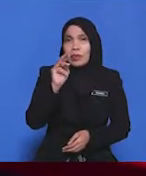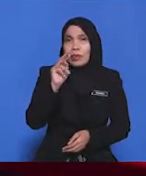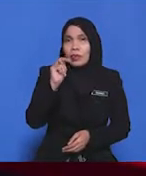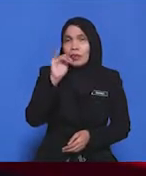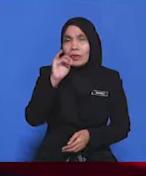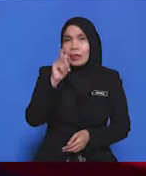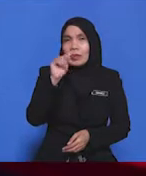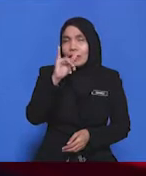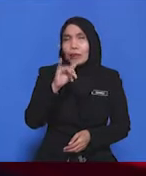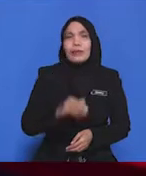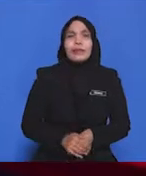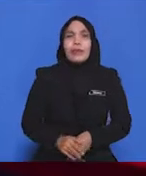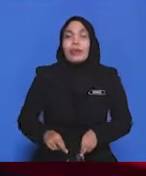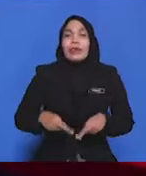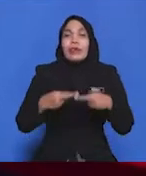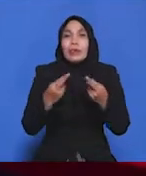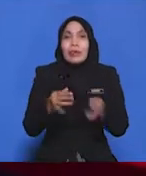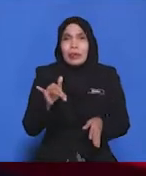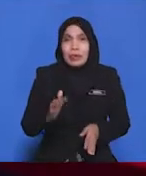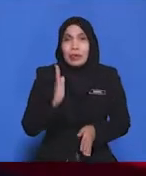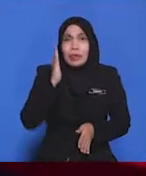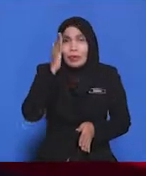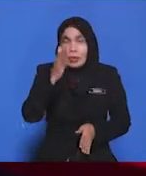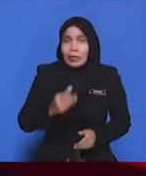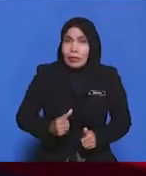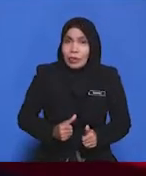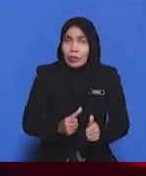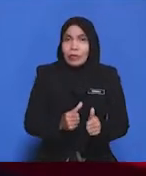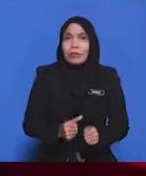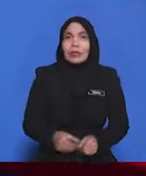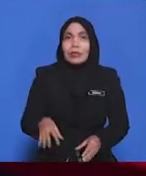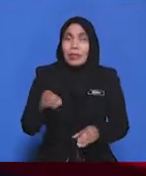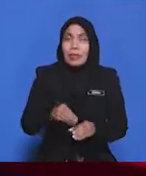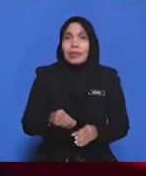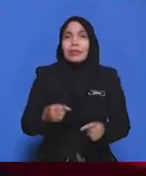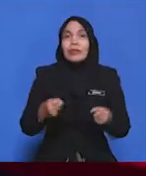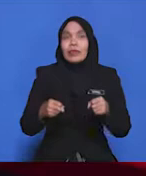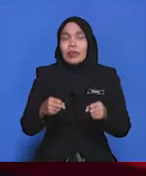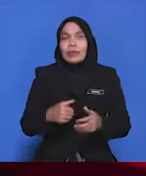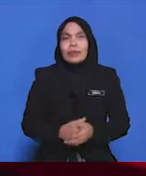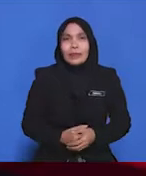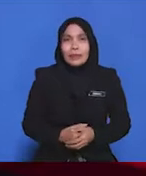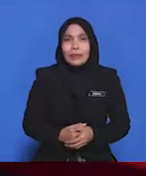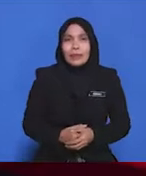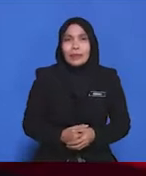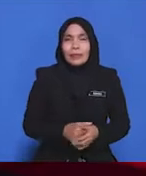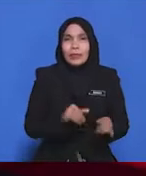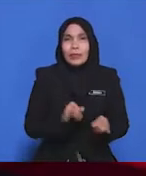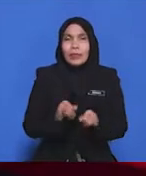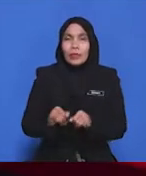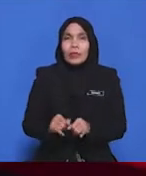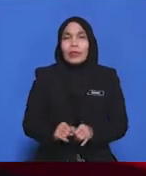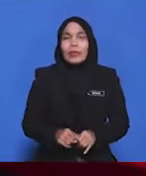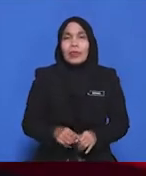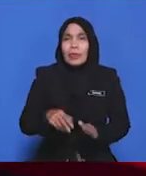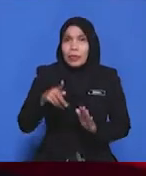akan berkecimpung dalam aktiviti sukan yang dipertandingkan. Ia juga merupakan pemboleh ubah